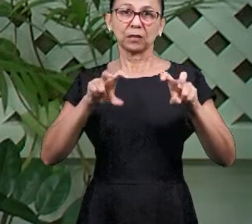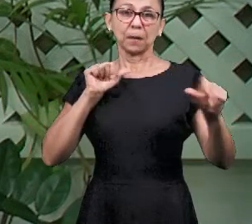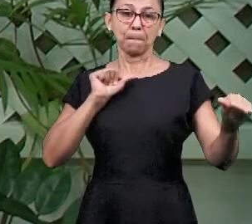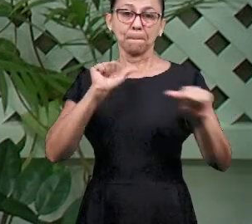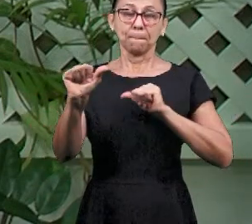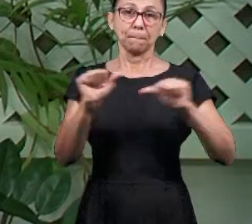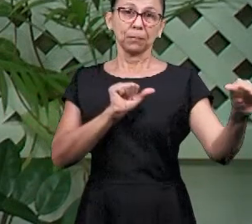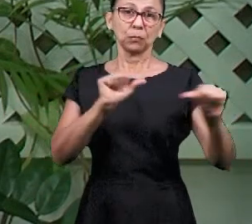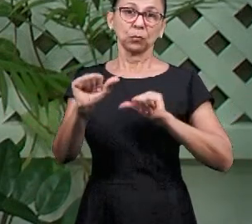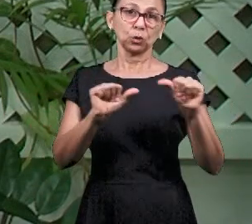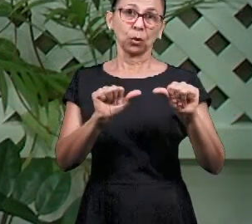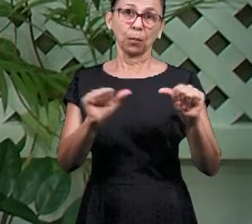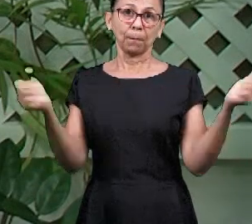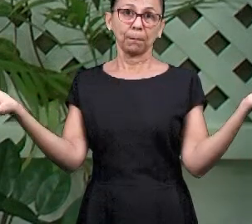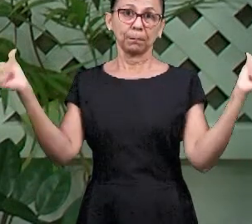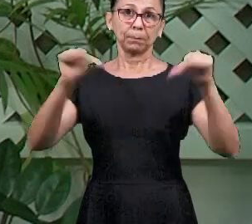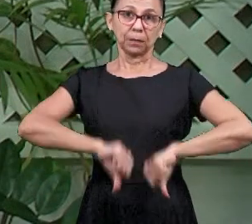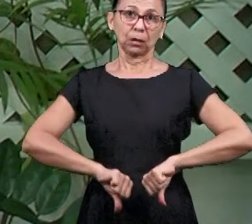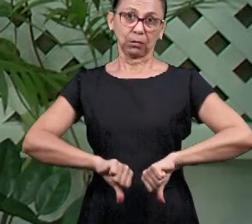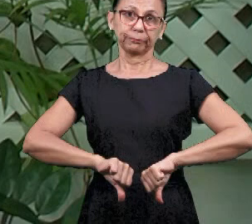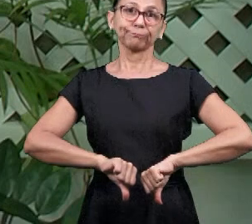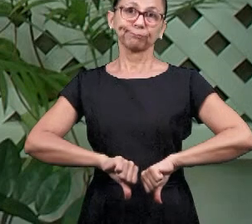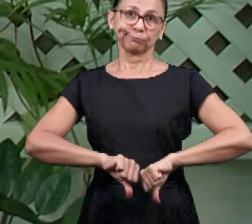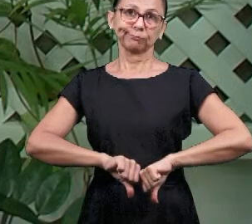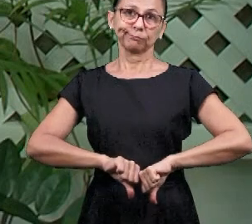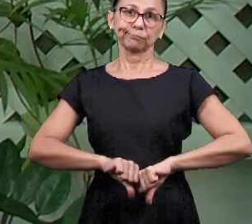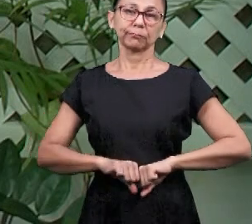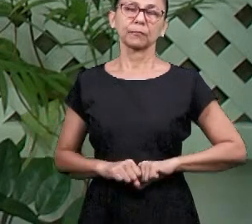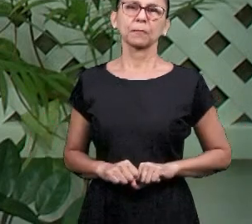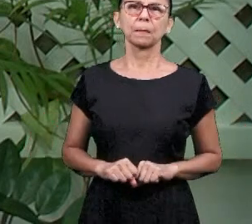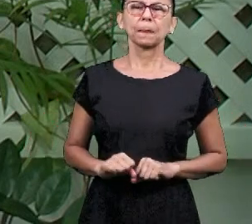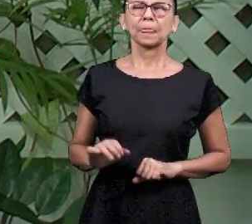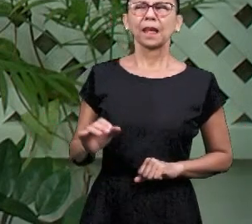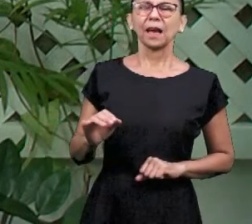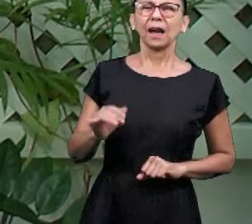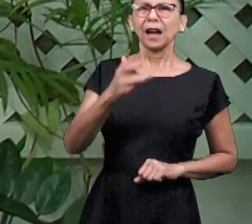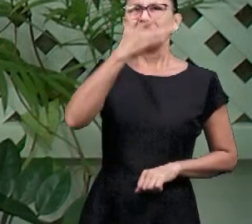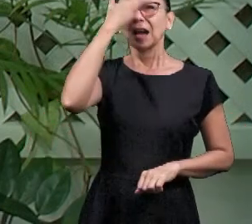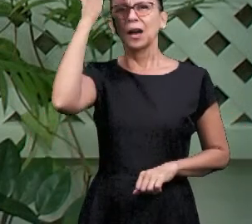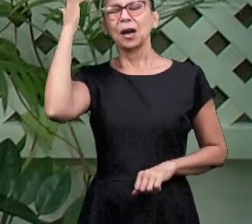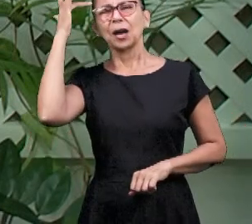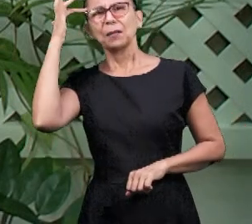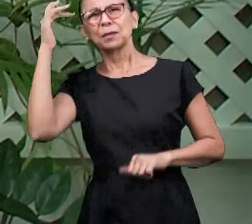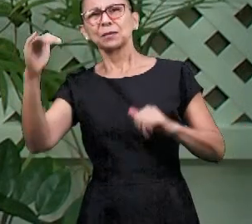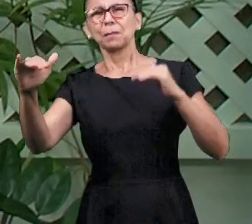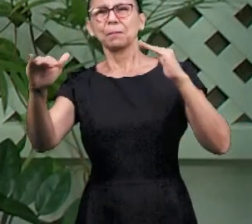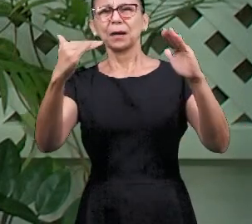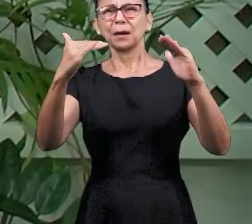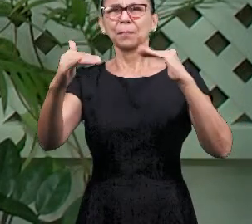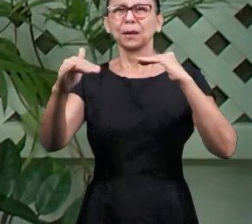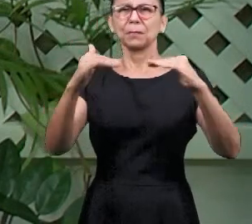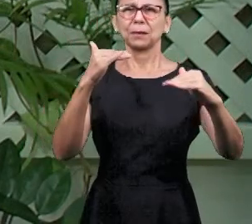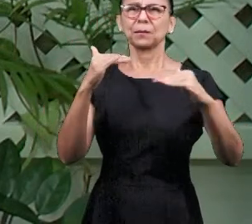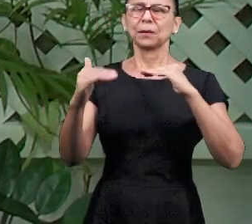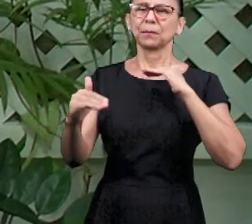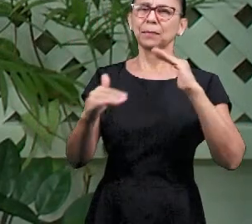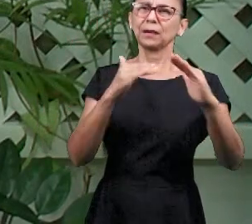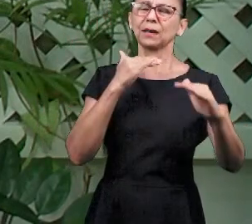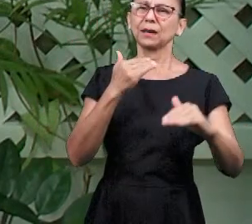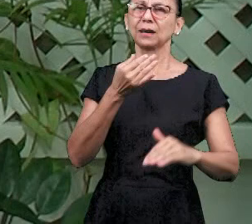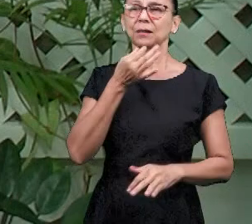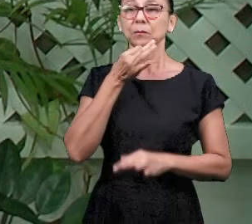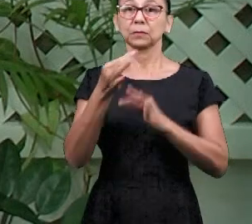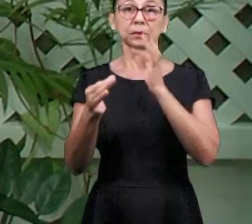journaux ou n'importe quelle programmation de TV. Naturellement, il va prendre connaissance de la